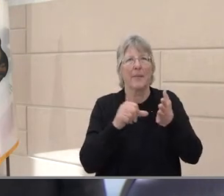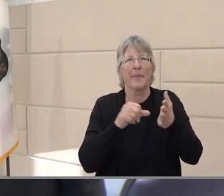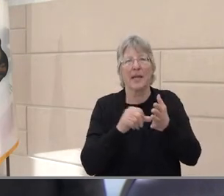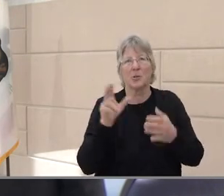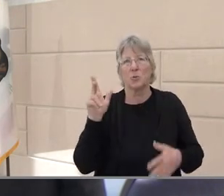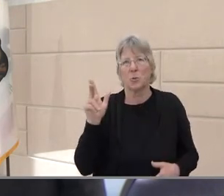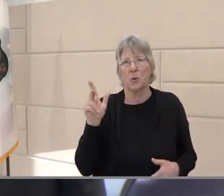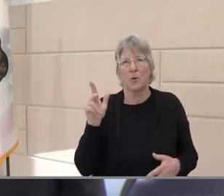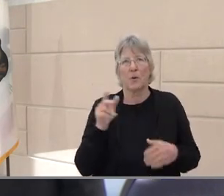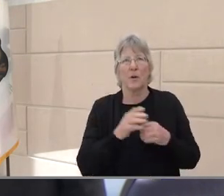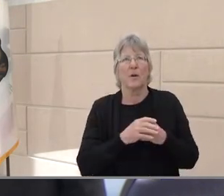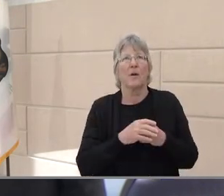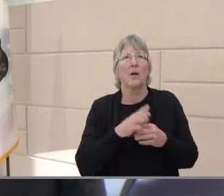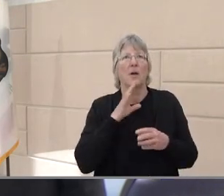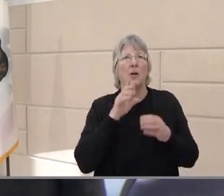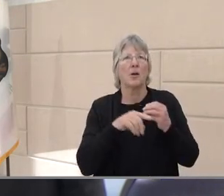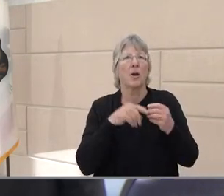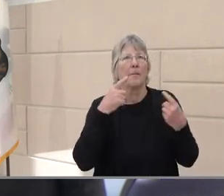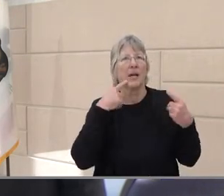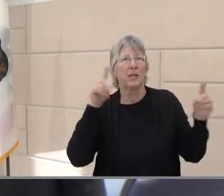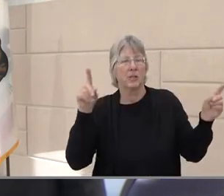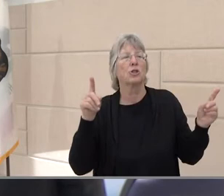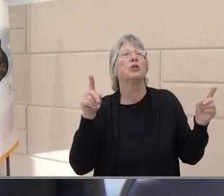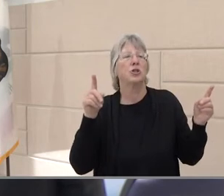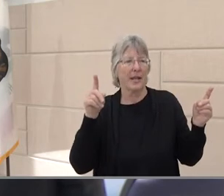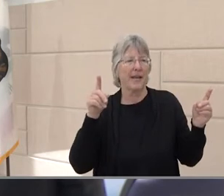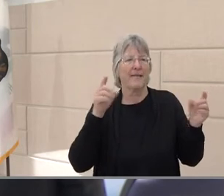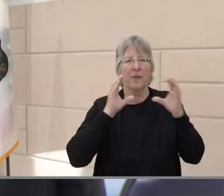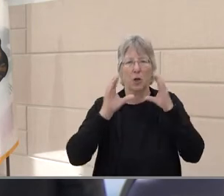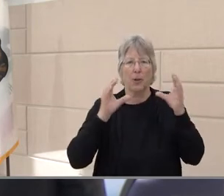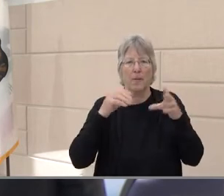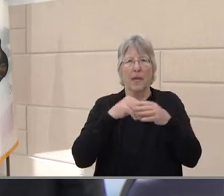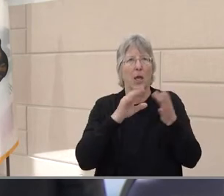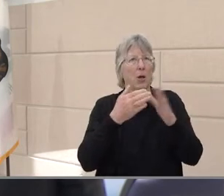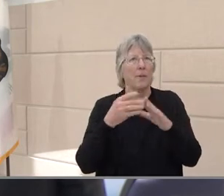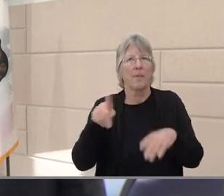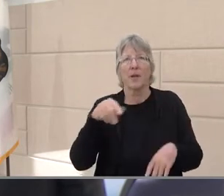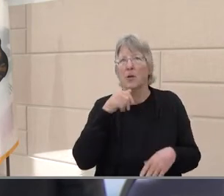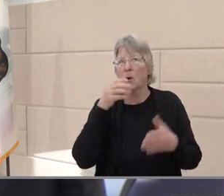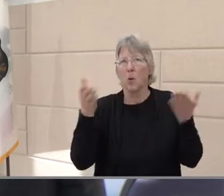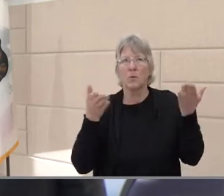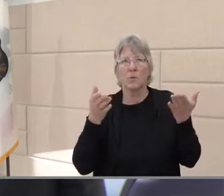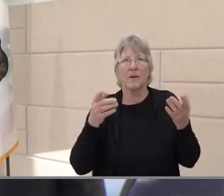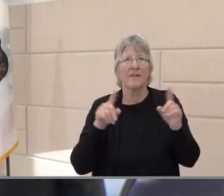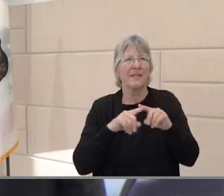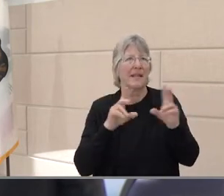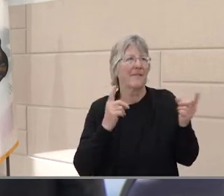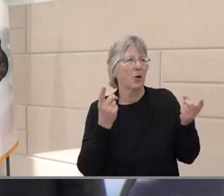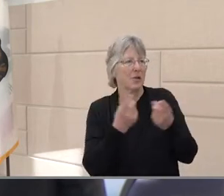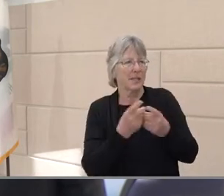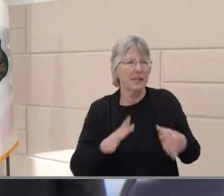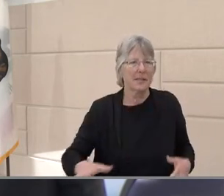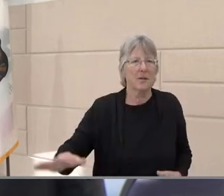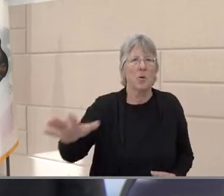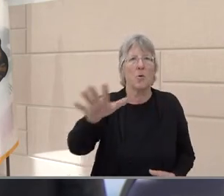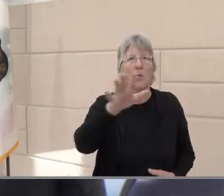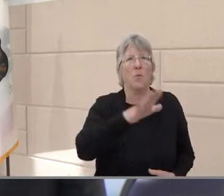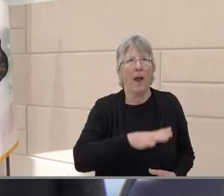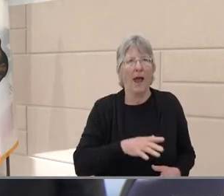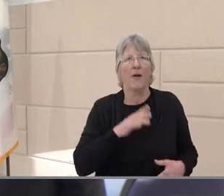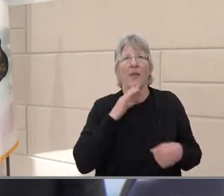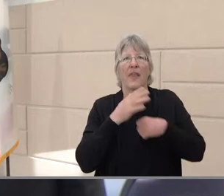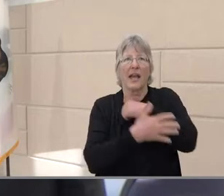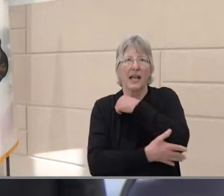នៅតាមទំព័រ23គឺថាអវតេតងជាមួយគេថាអ្នកនាំ